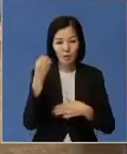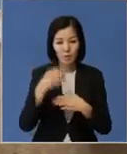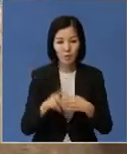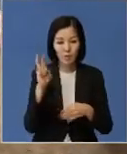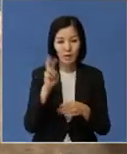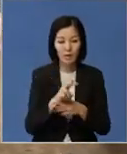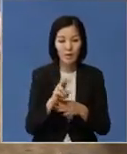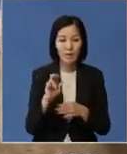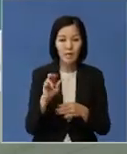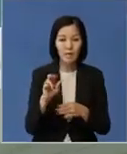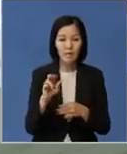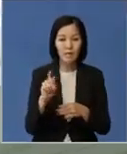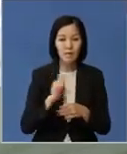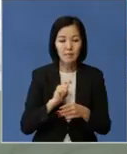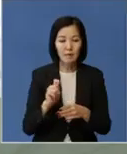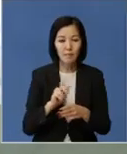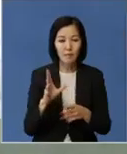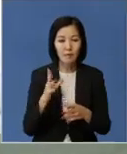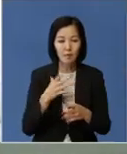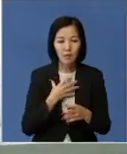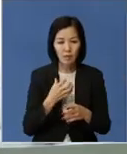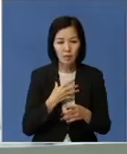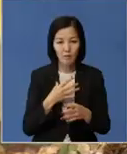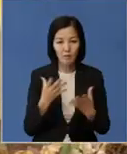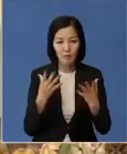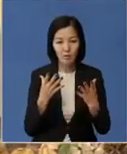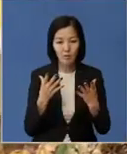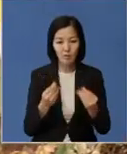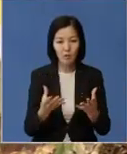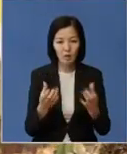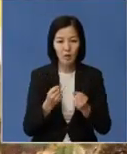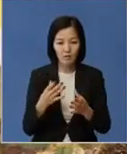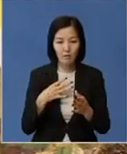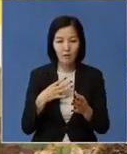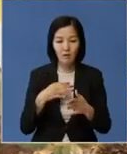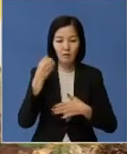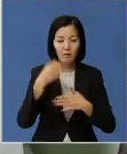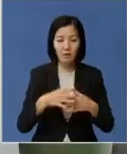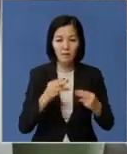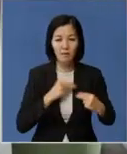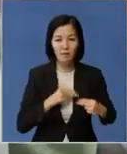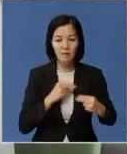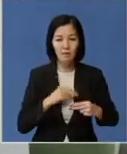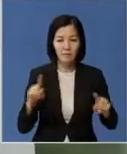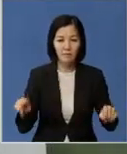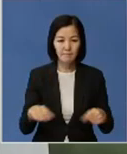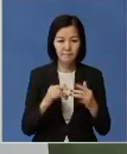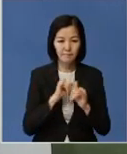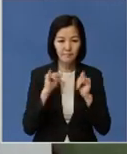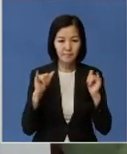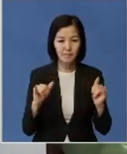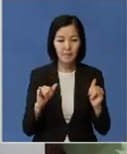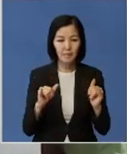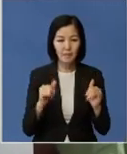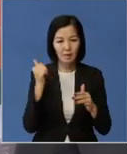тек сенбі жексенбі күндер ғана алып кетеді. Мұндай бөлім былтыр ғана іске қосылды. Жалпы орталық жұмысы жанданып келеді. Бәрі де